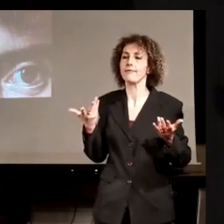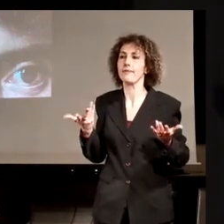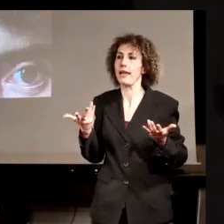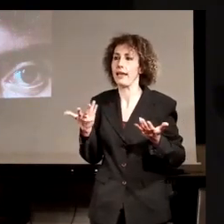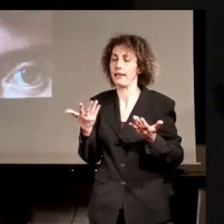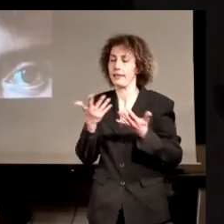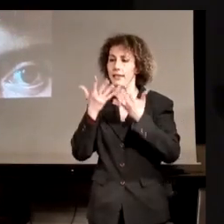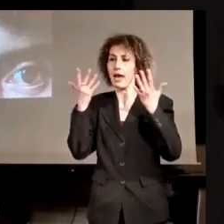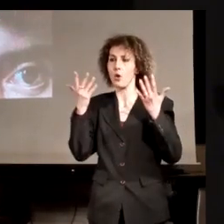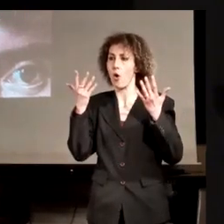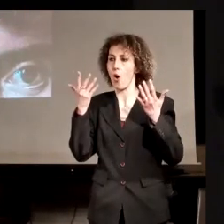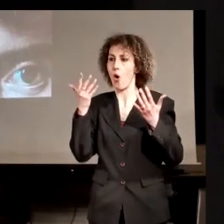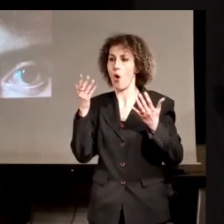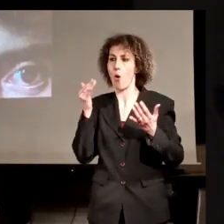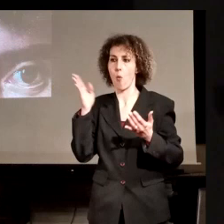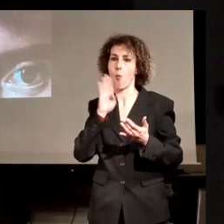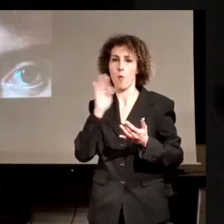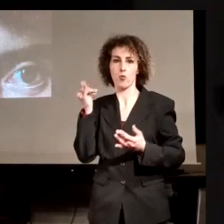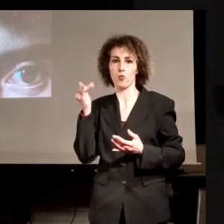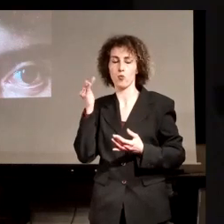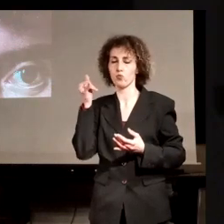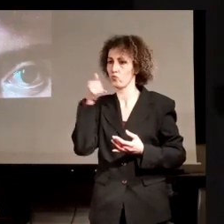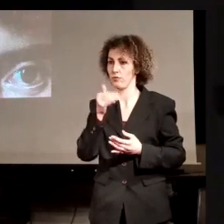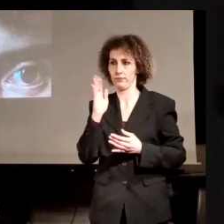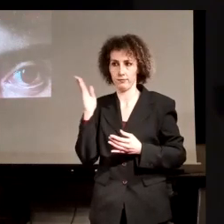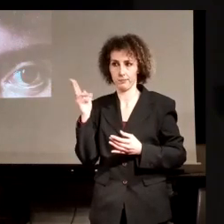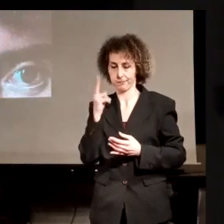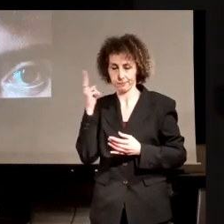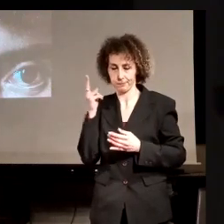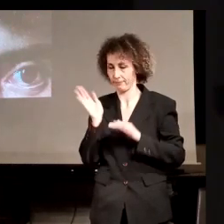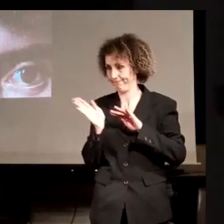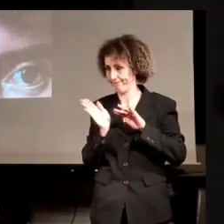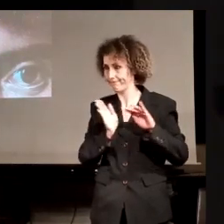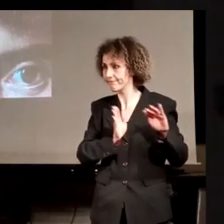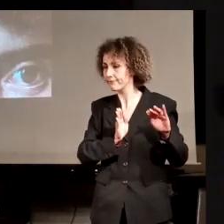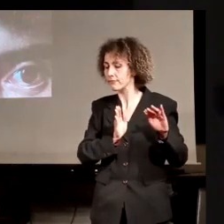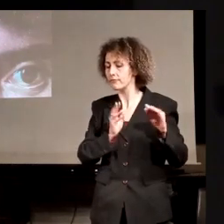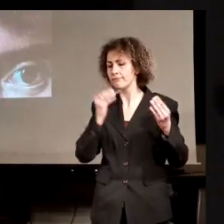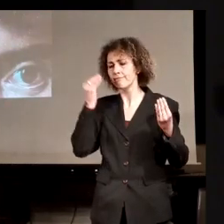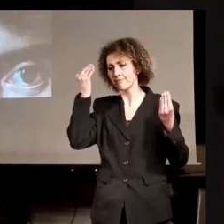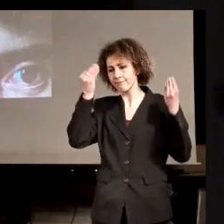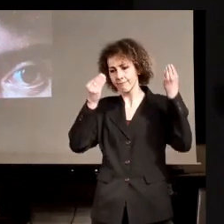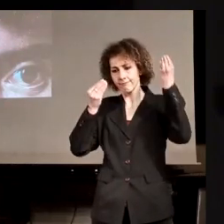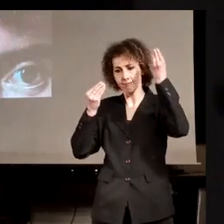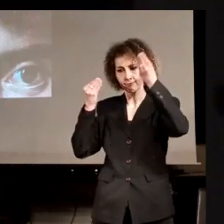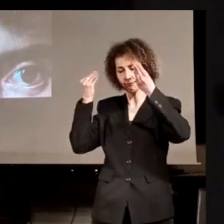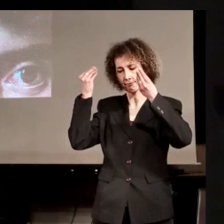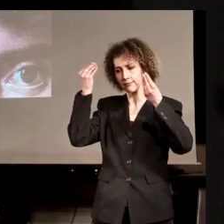di uccidere chicchessia prendemmo in esame un altra soluzione